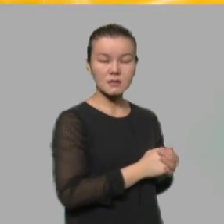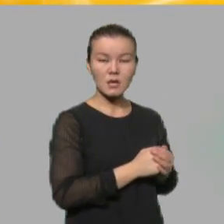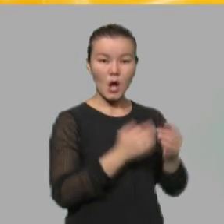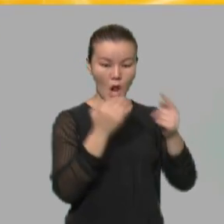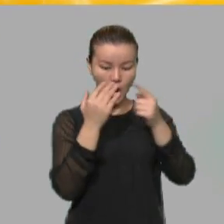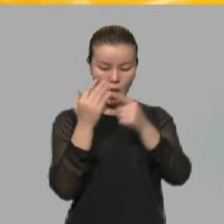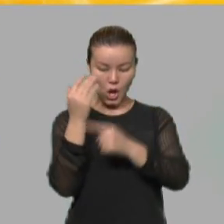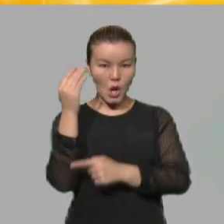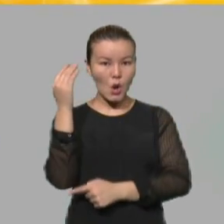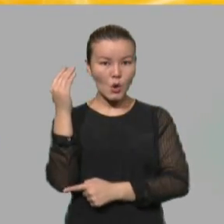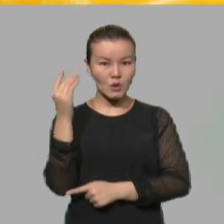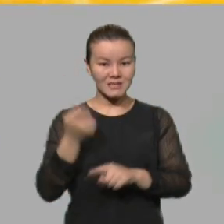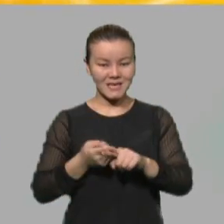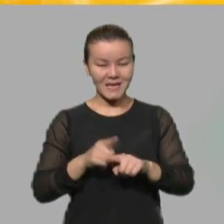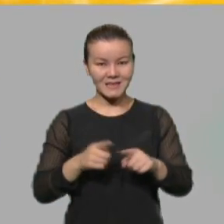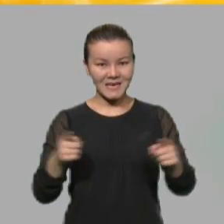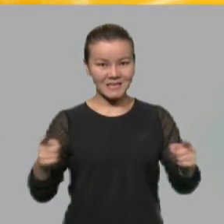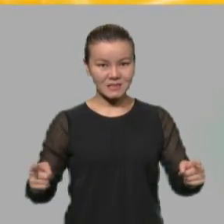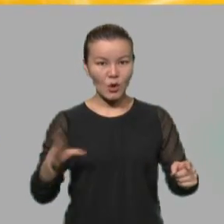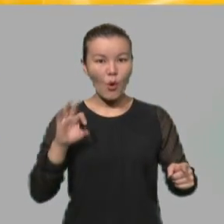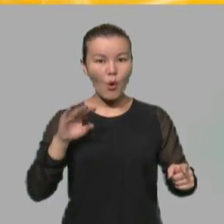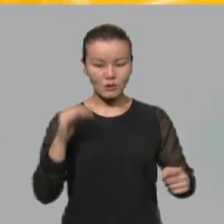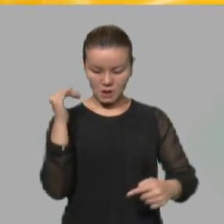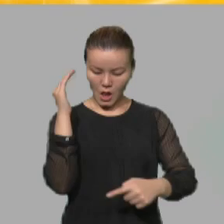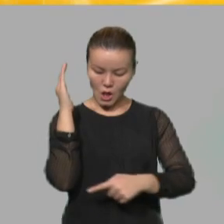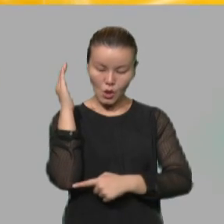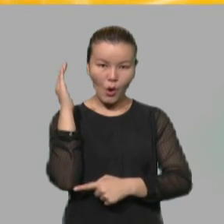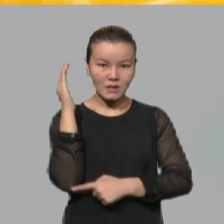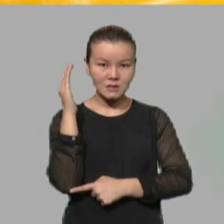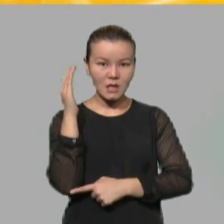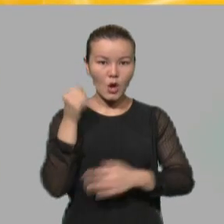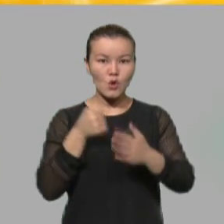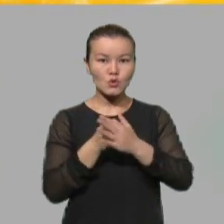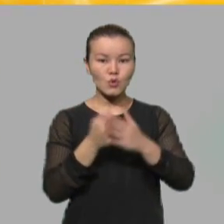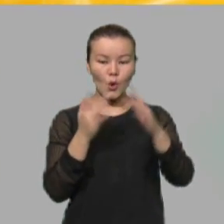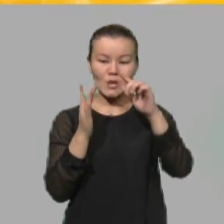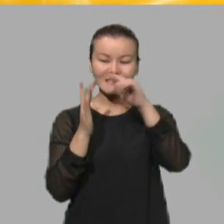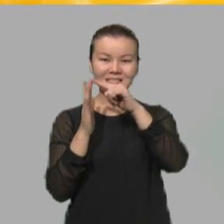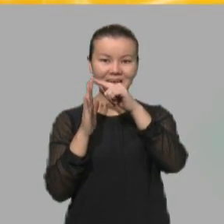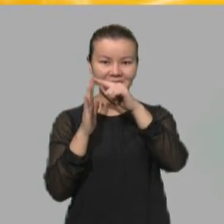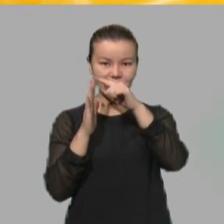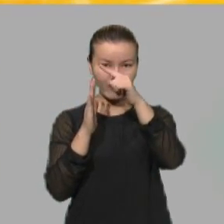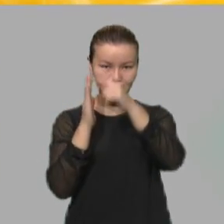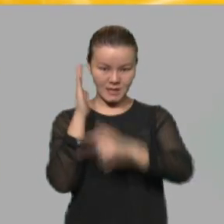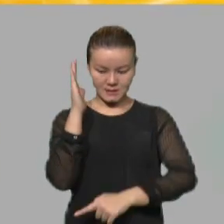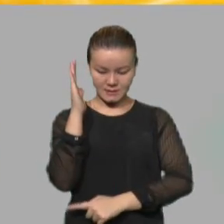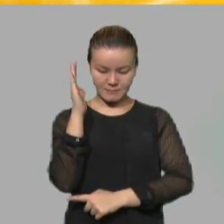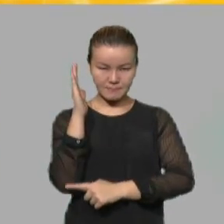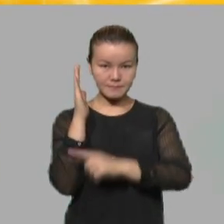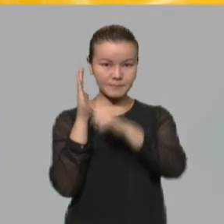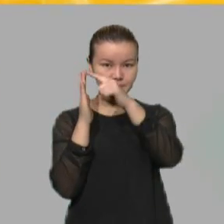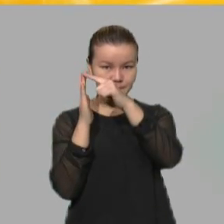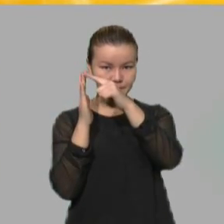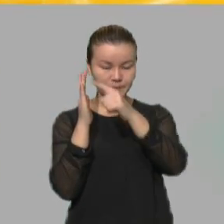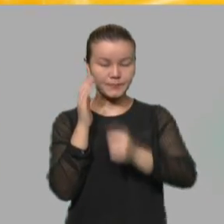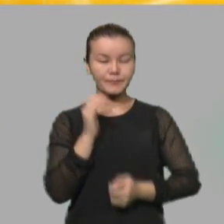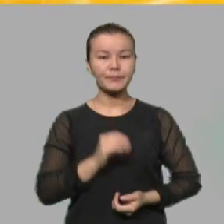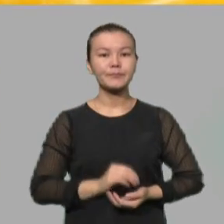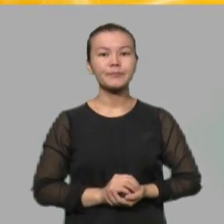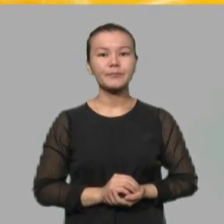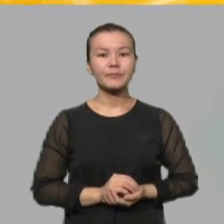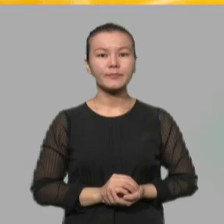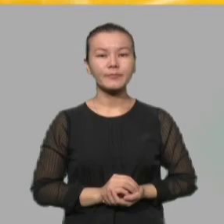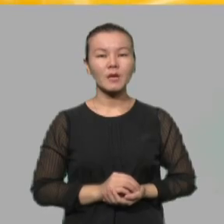Посмотрите, локоть – это расстояние от локтя до конца среднего пальца.